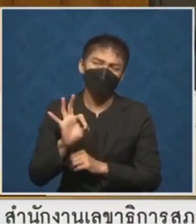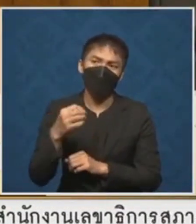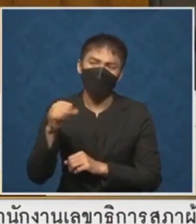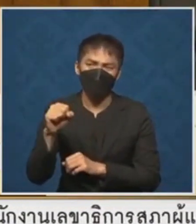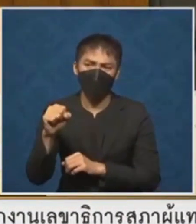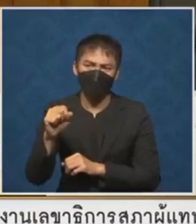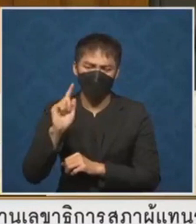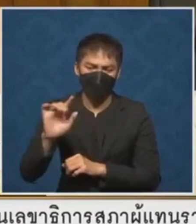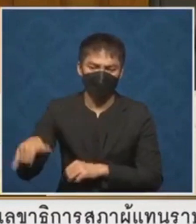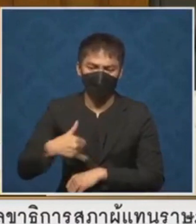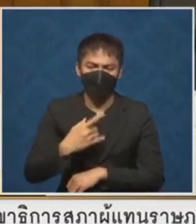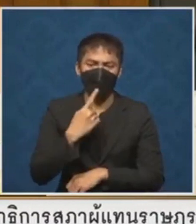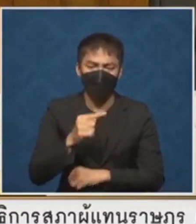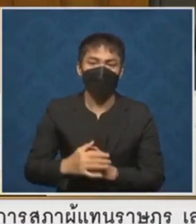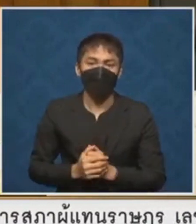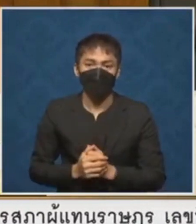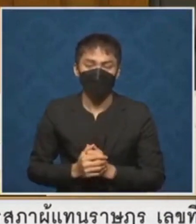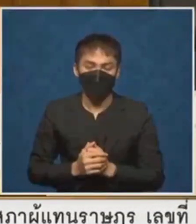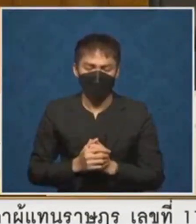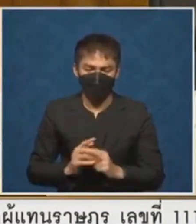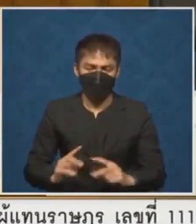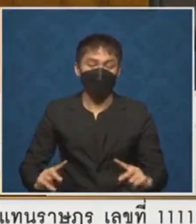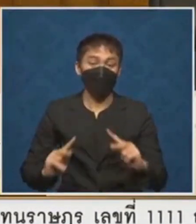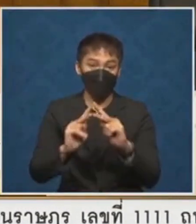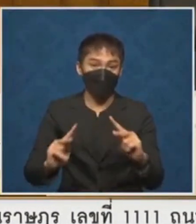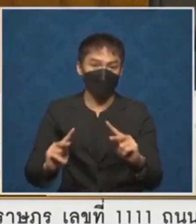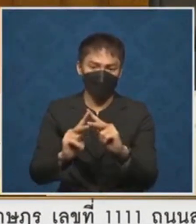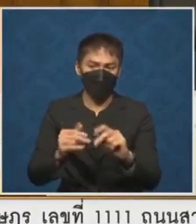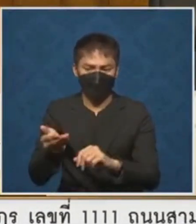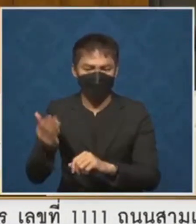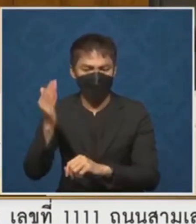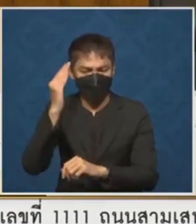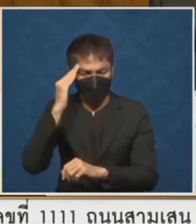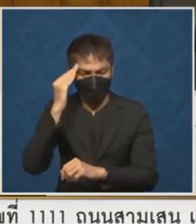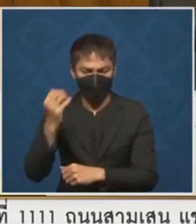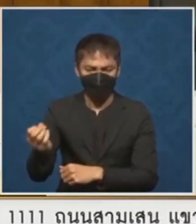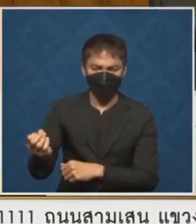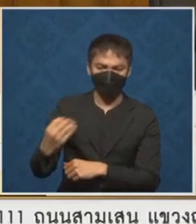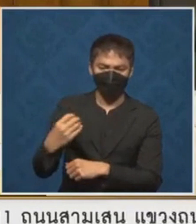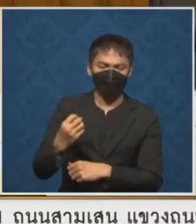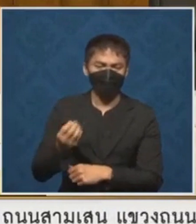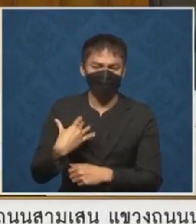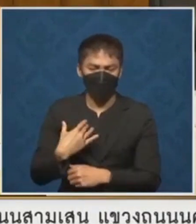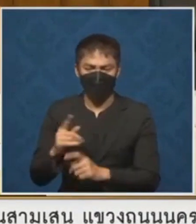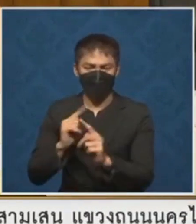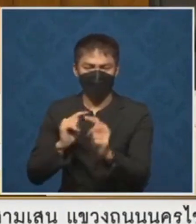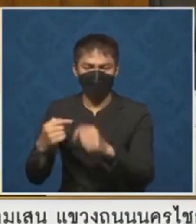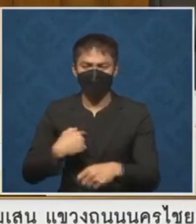เดวกันจึไมสามาถเดนทางมาสภาได้ก็จะไปหาแวทางกแ้ไข ไมใหเกิดเหุการณแบนี้ขึ้นมาอกครั